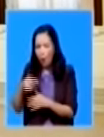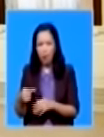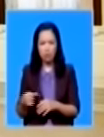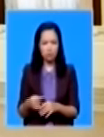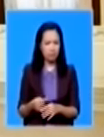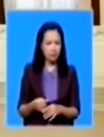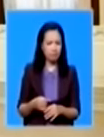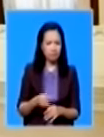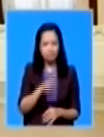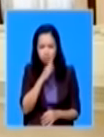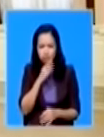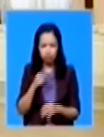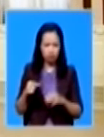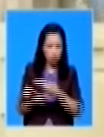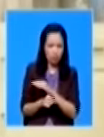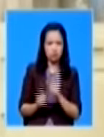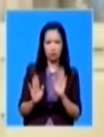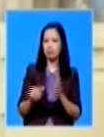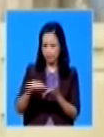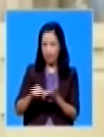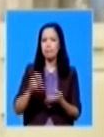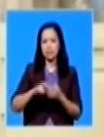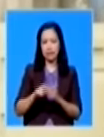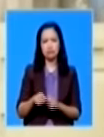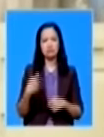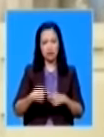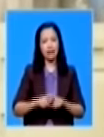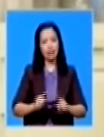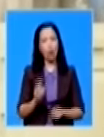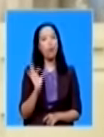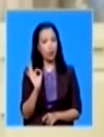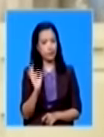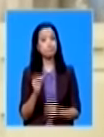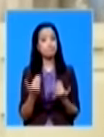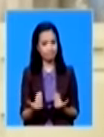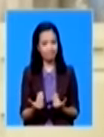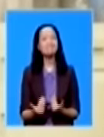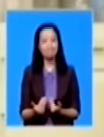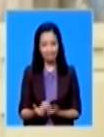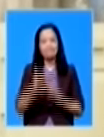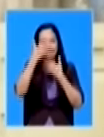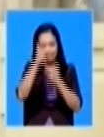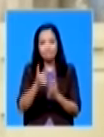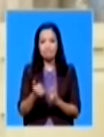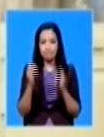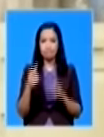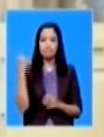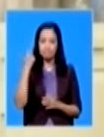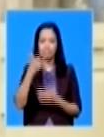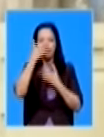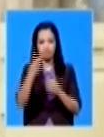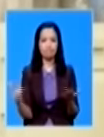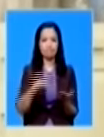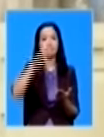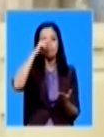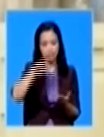ผีทั้งหมดอะผมแก้หมดเลยนะมันยากแต่โอเคก็ถือว่าวันนี้เราได้รับความวางใจเพราะนั้นต้องช่วยกันนะในการ